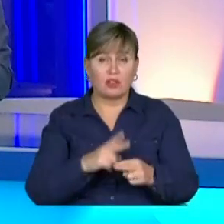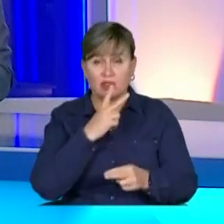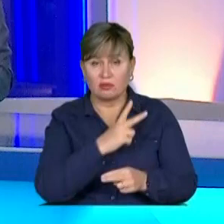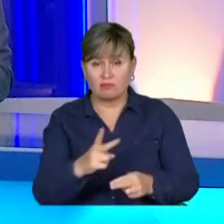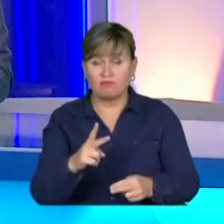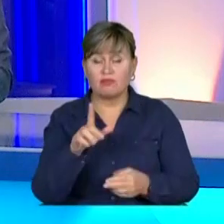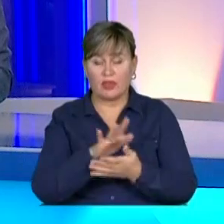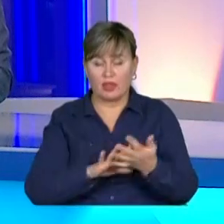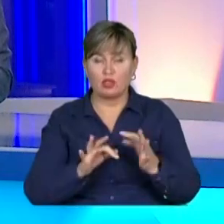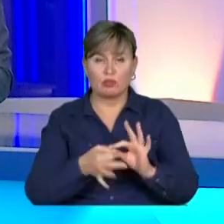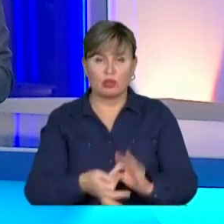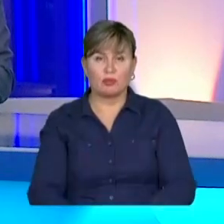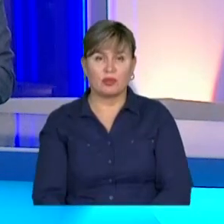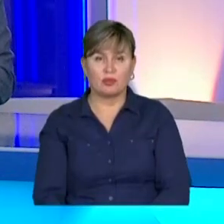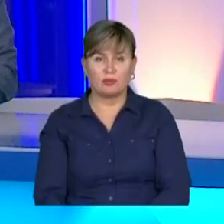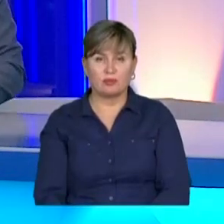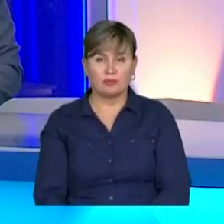моя коллега Аида Иманали.